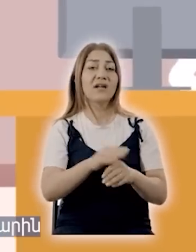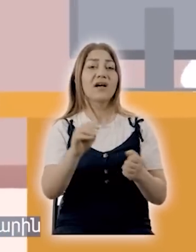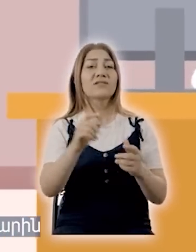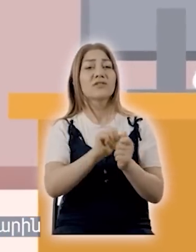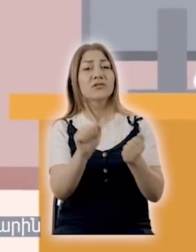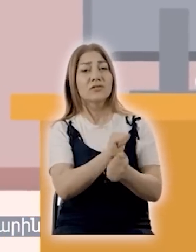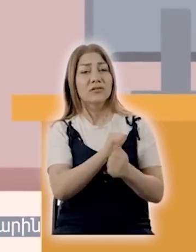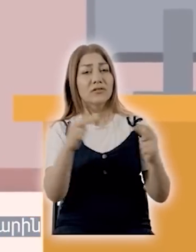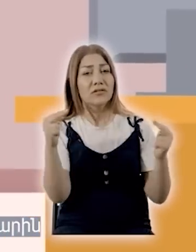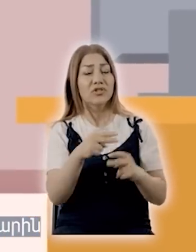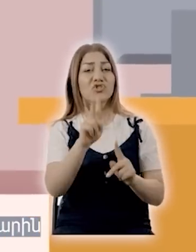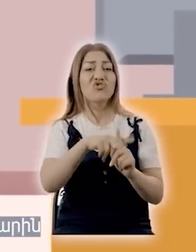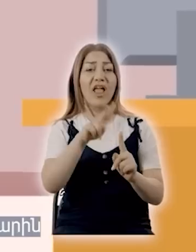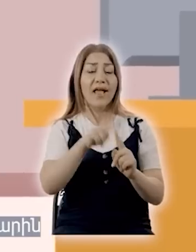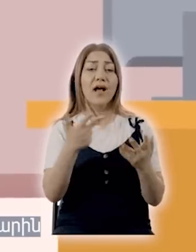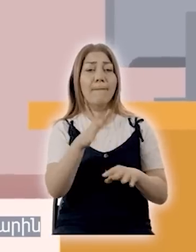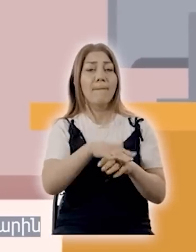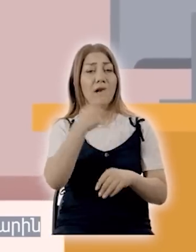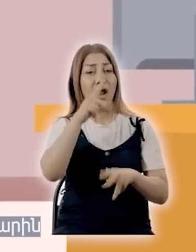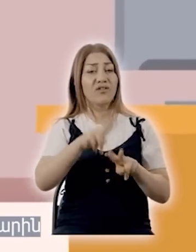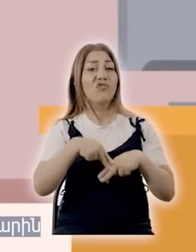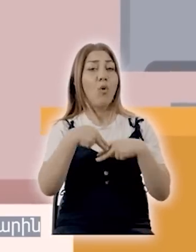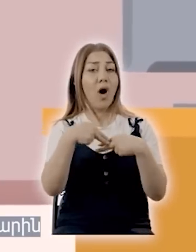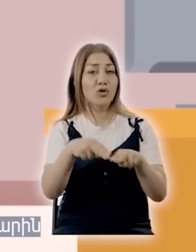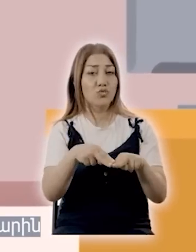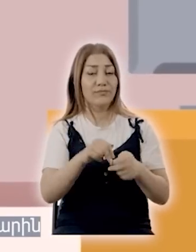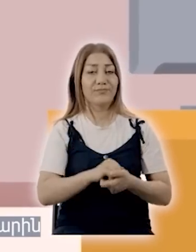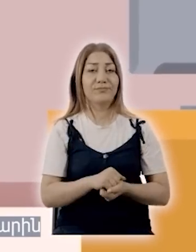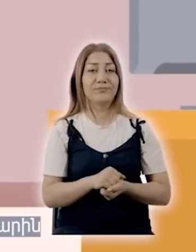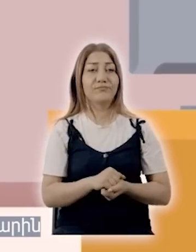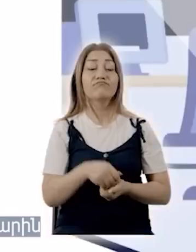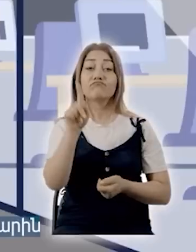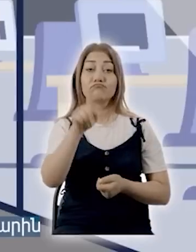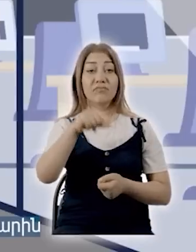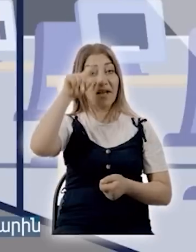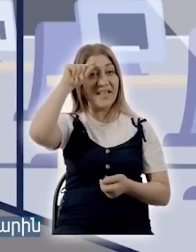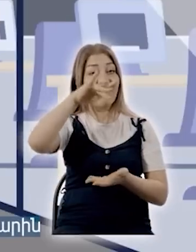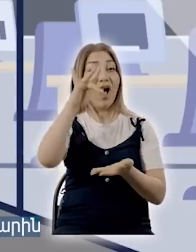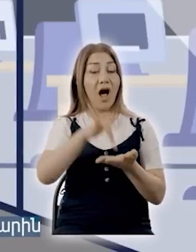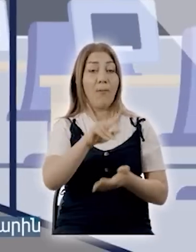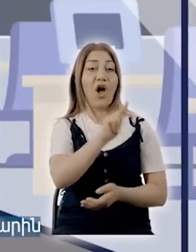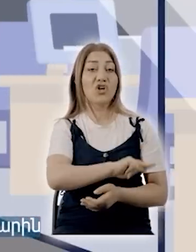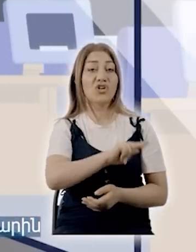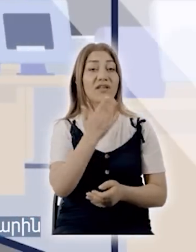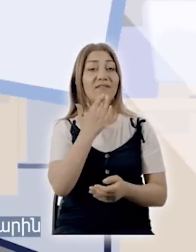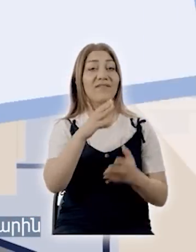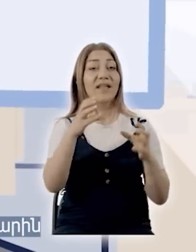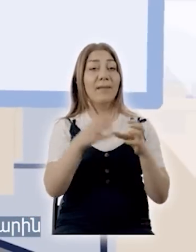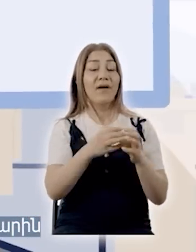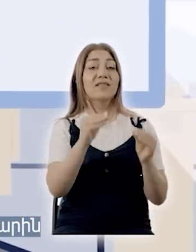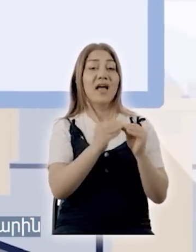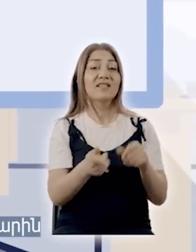բանկային վկայագրով, չեկերով կամ աշխատողի նշած բանկային հաշվին դրամական փոխանցումով։ Ընդ որում, Երևան քաղաքում